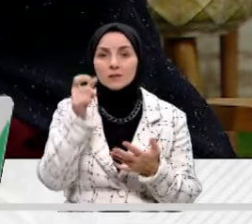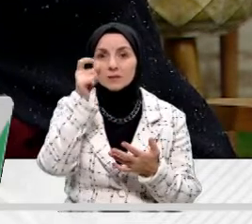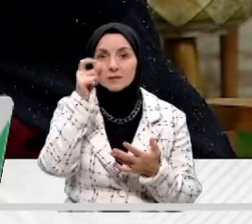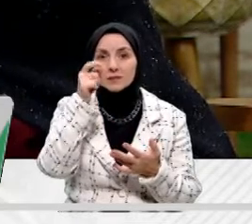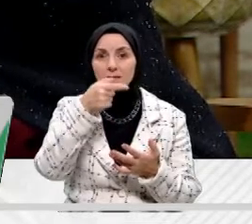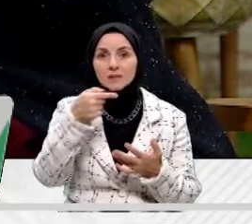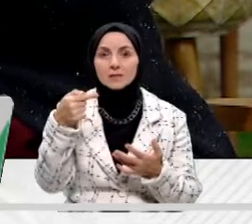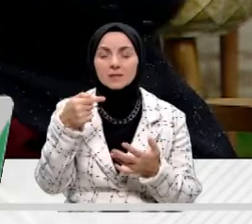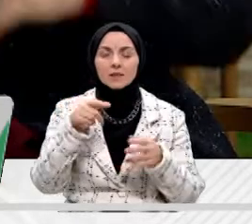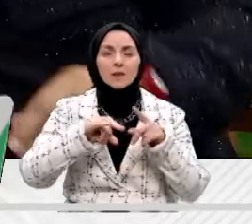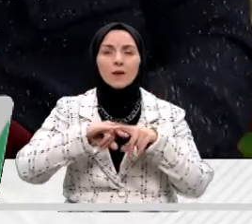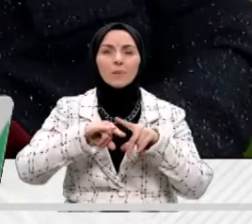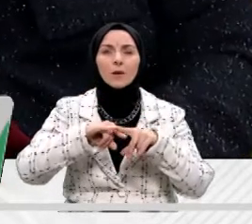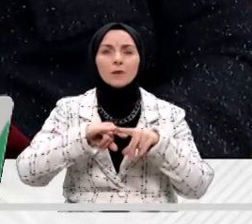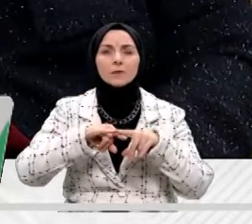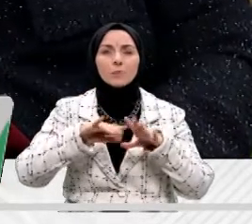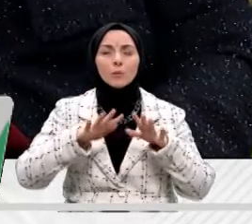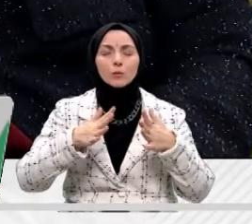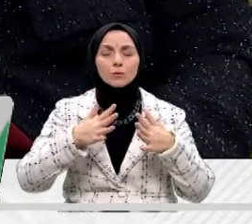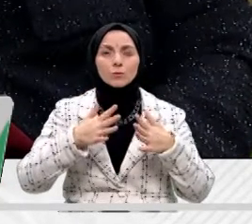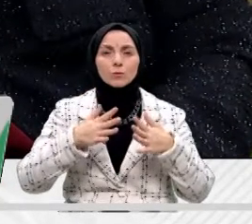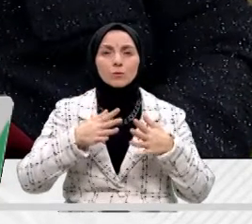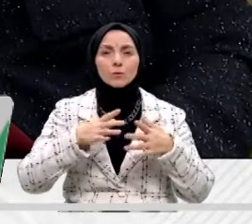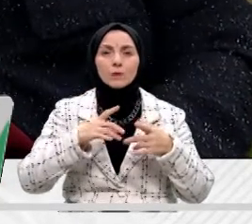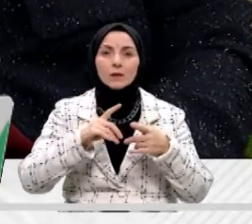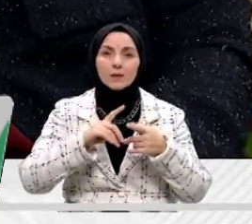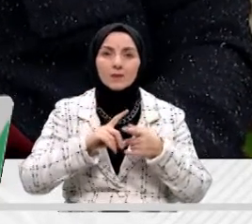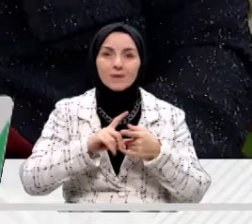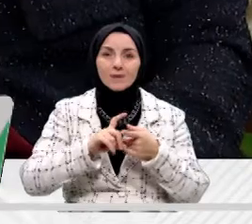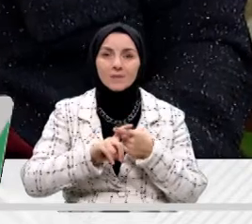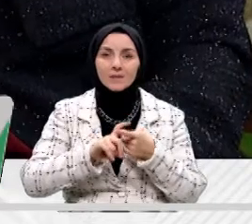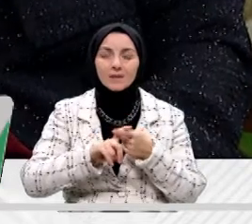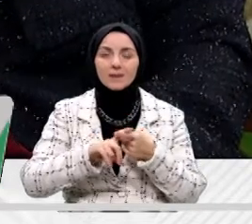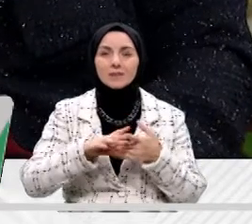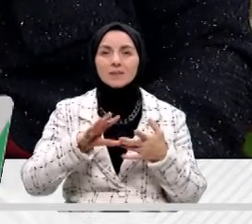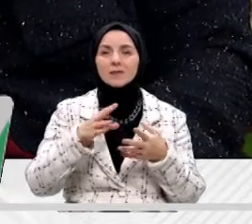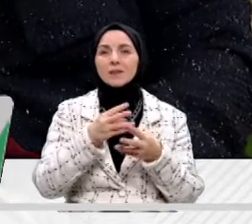eksikliği falan çıkartmış burada Ne yapıyor orada uzman görüşlüdür hocam